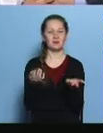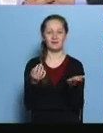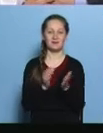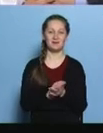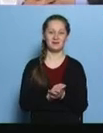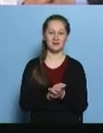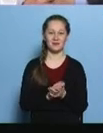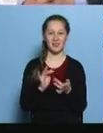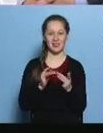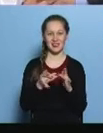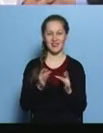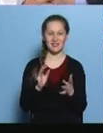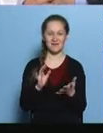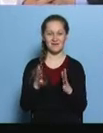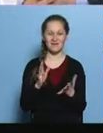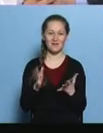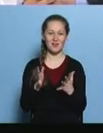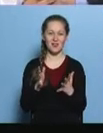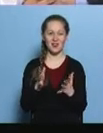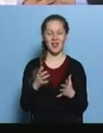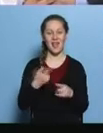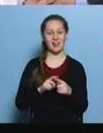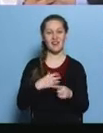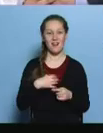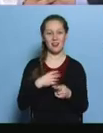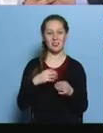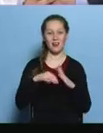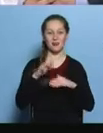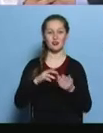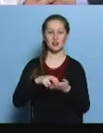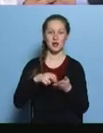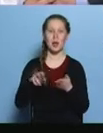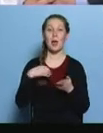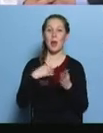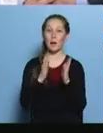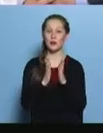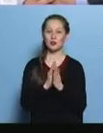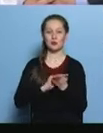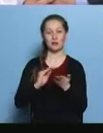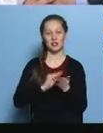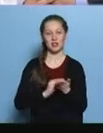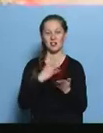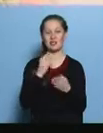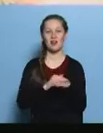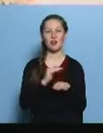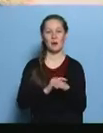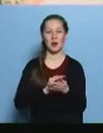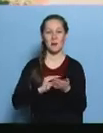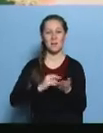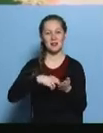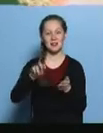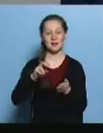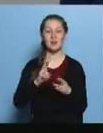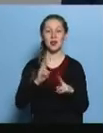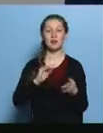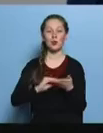в интернете. Так что это немаловажно. Поэтому прошу, пишите свои добрые послания. Для тех, кто пишет письма